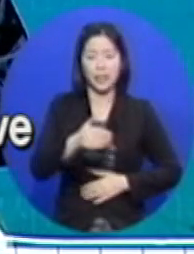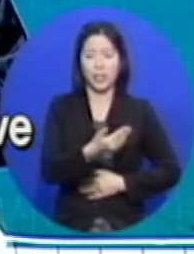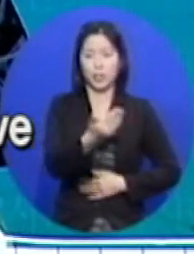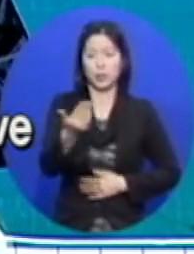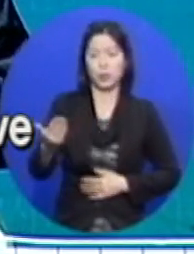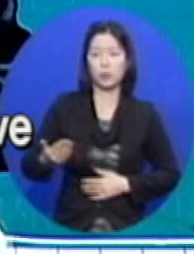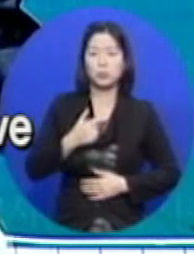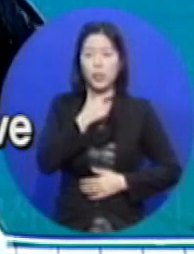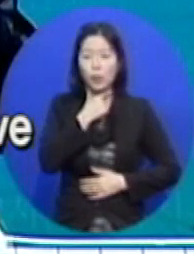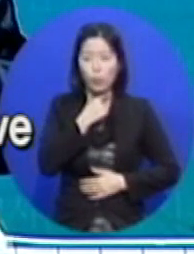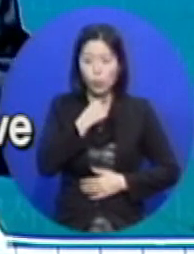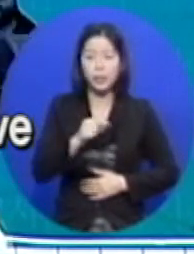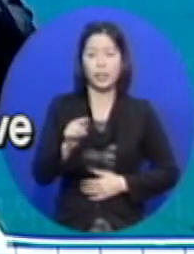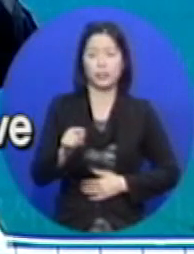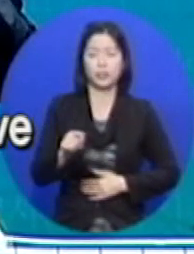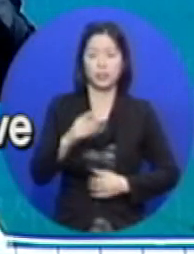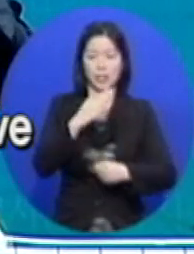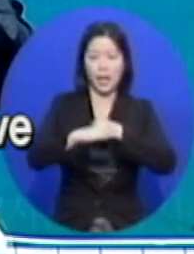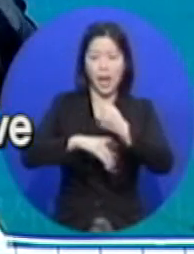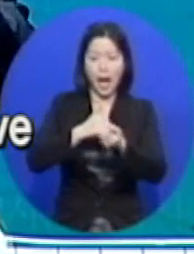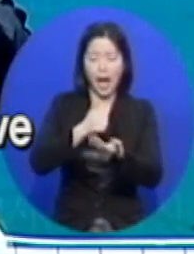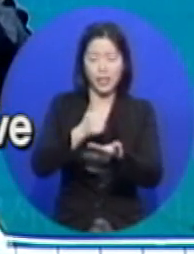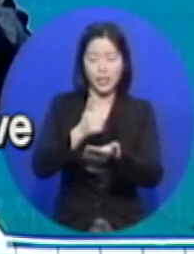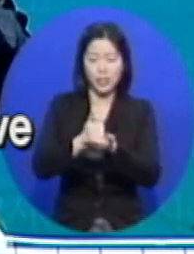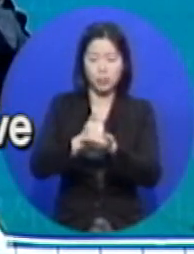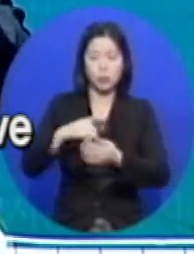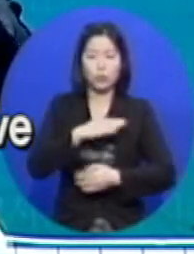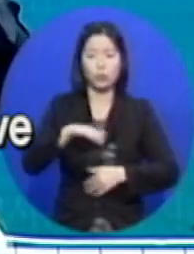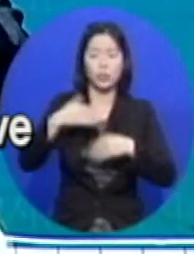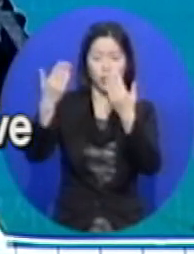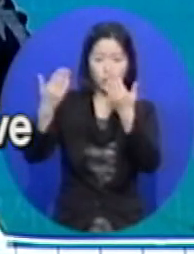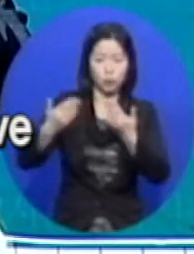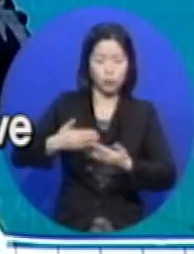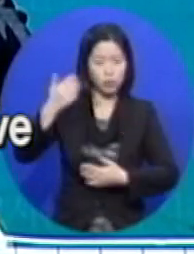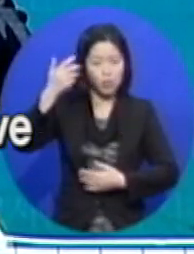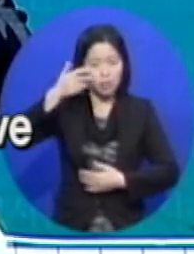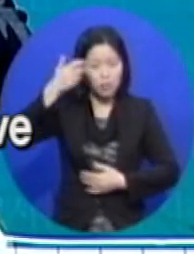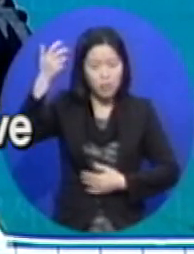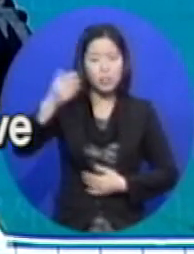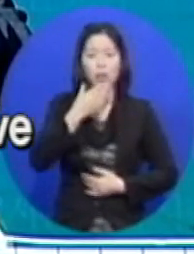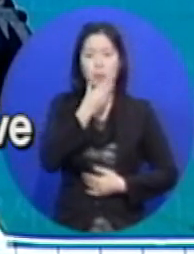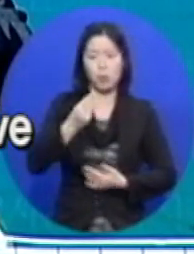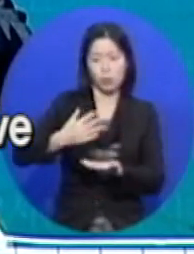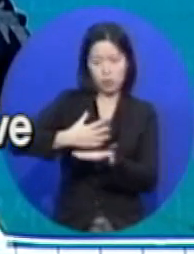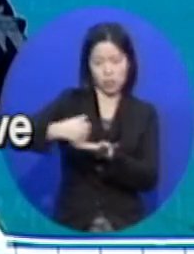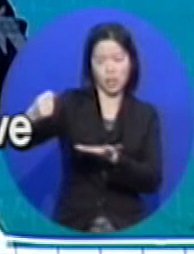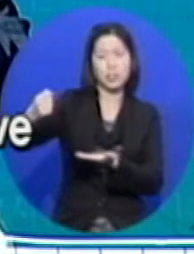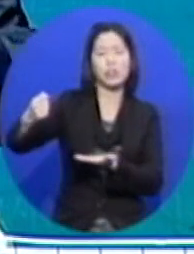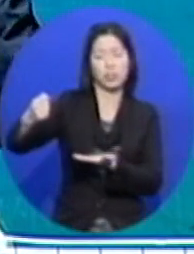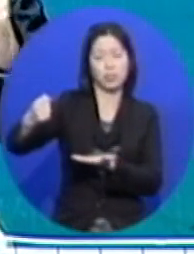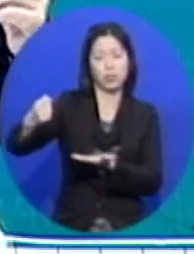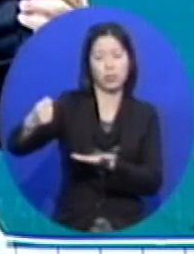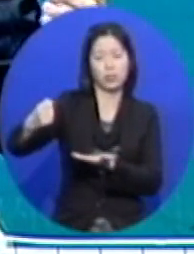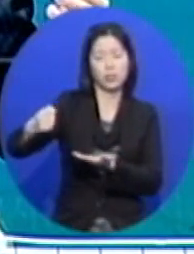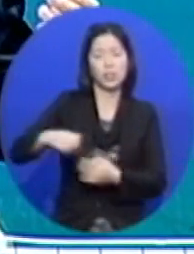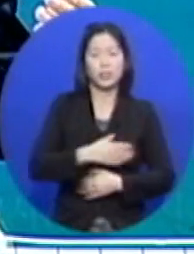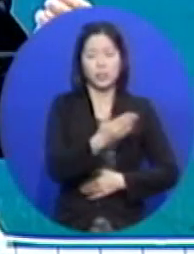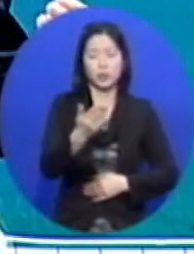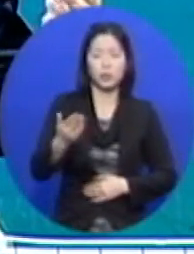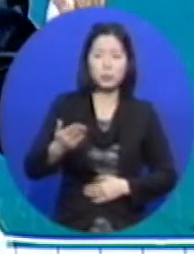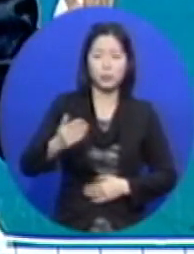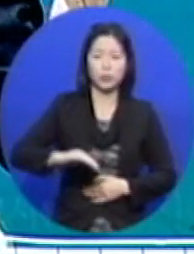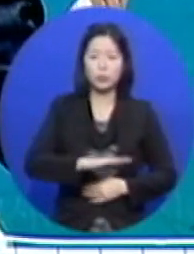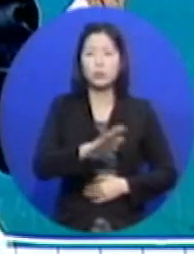원하는 것은 하나님께서 여러분에게 주신 신령한 복을 떼서 가자는 거예요 여러분 우리가